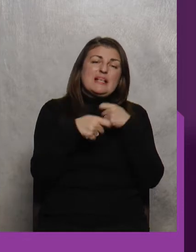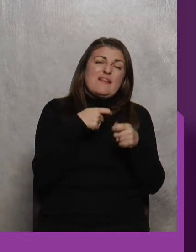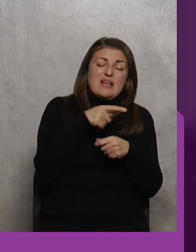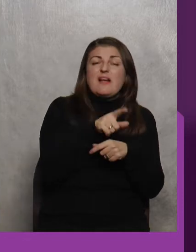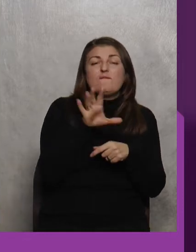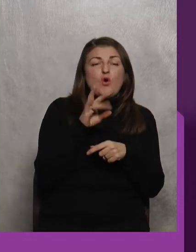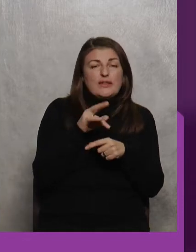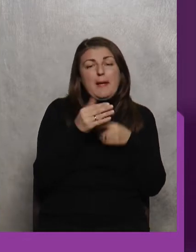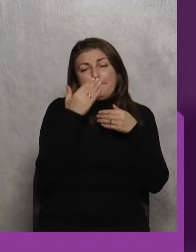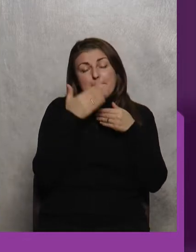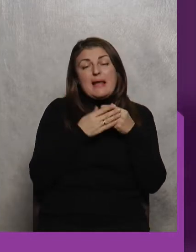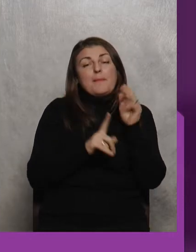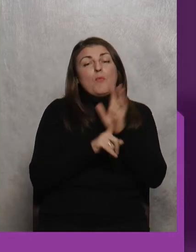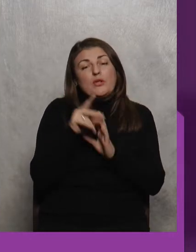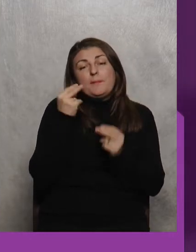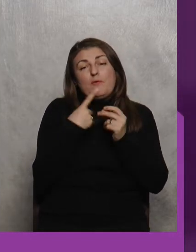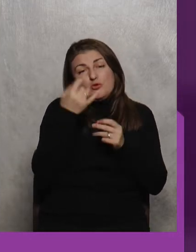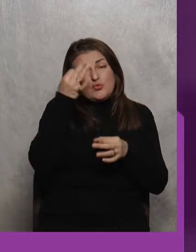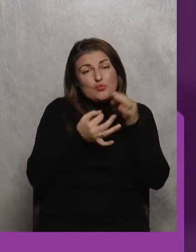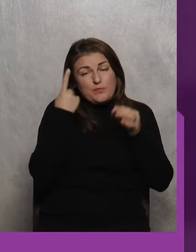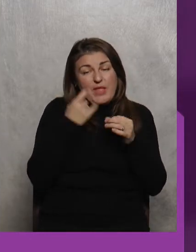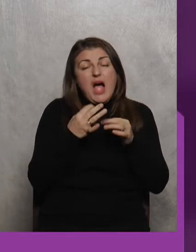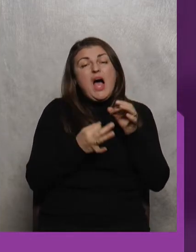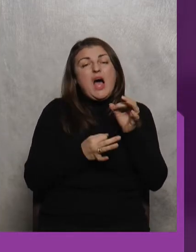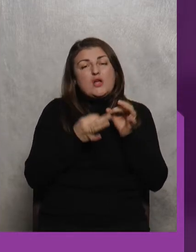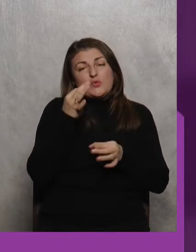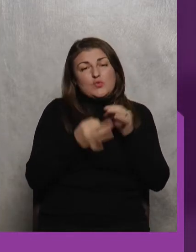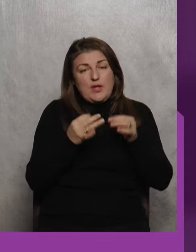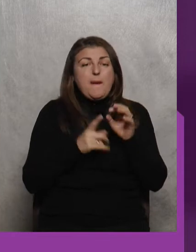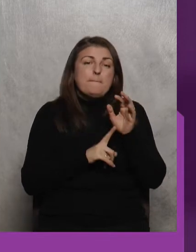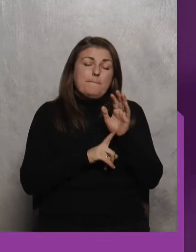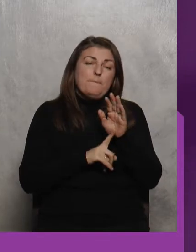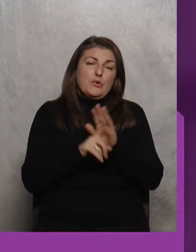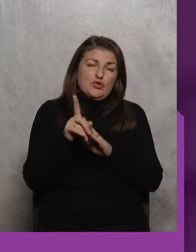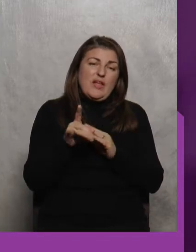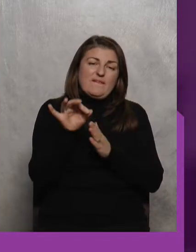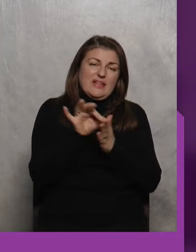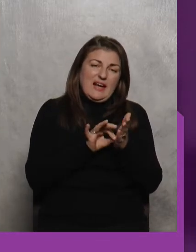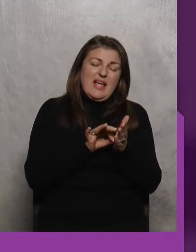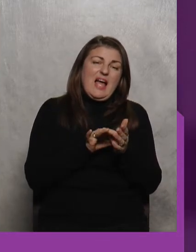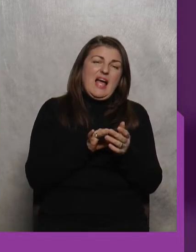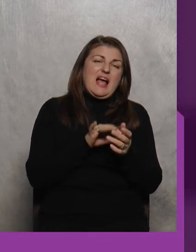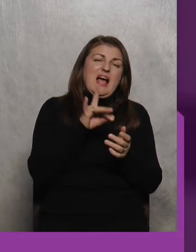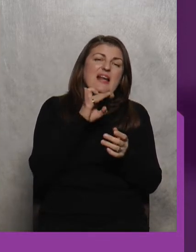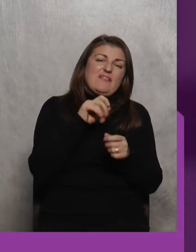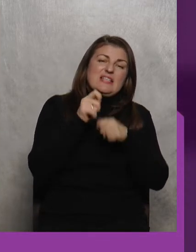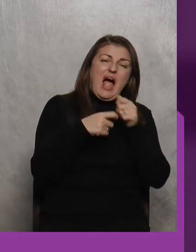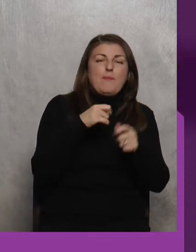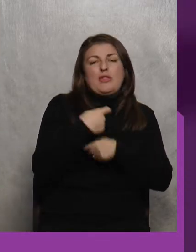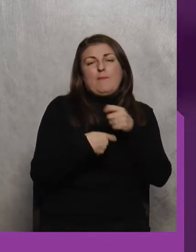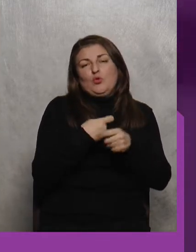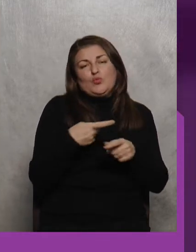вони перед поєдинком говорять судді, і суддя і починає... І можна так робити, так? Так, да, суддя починає відразу рефері-захват або на